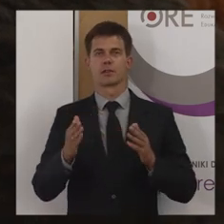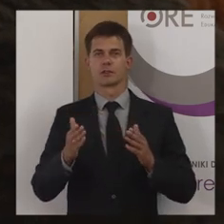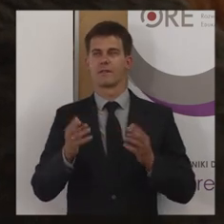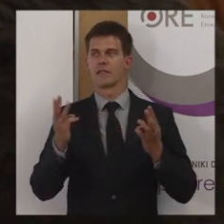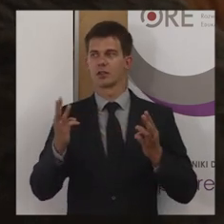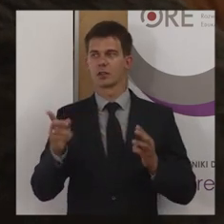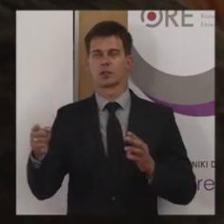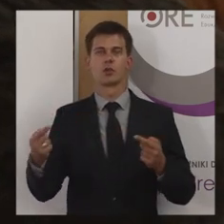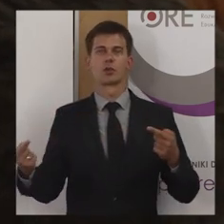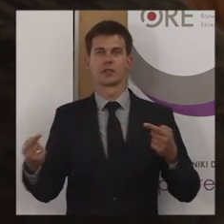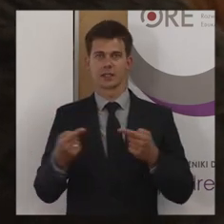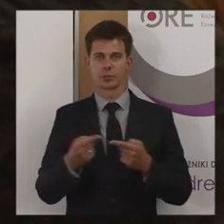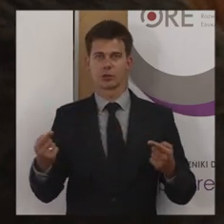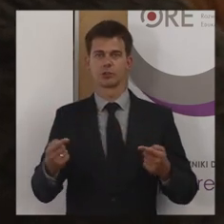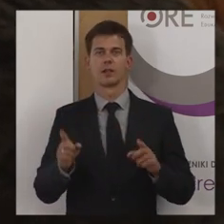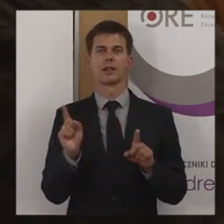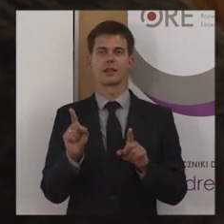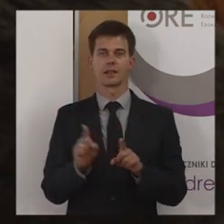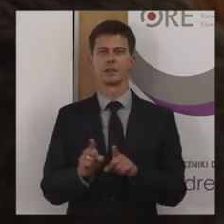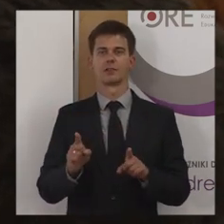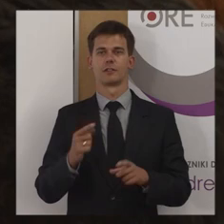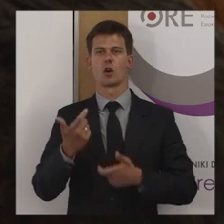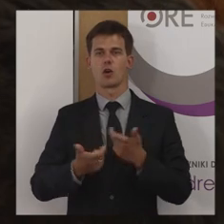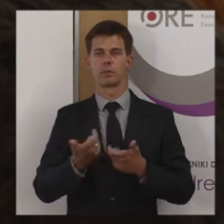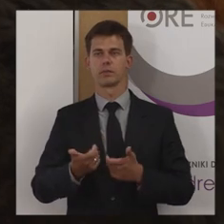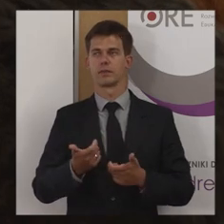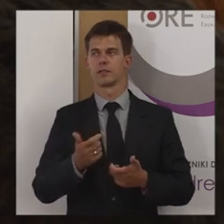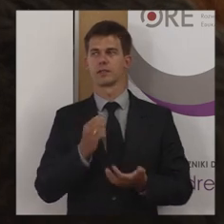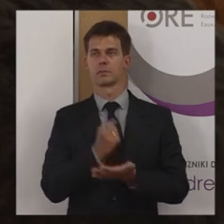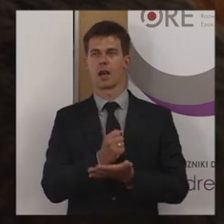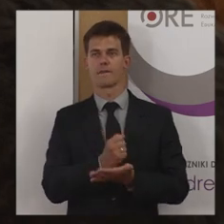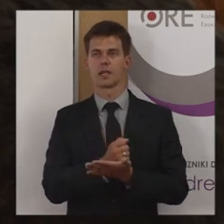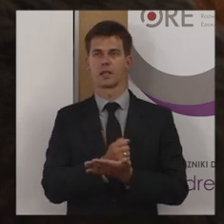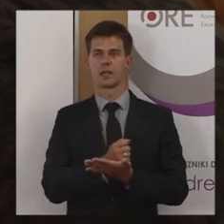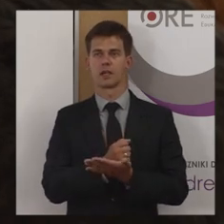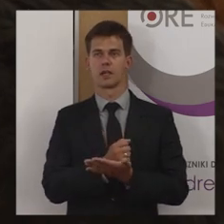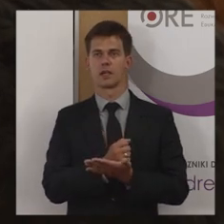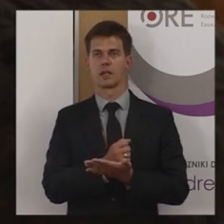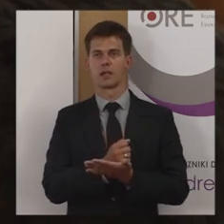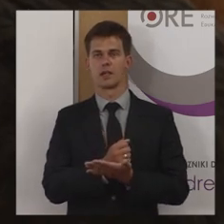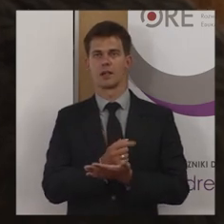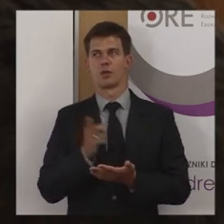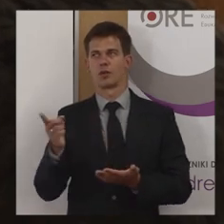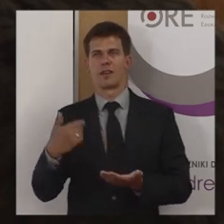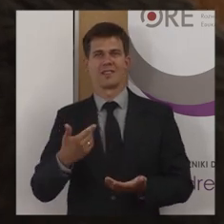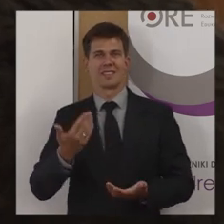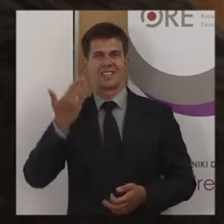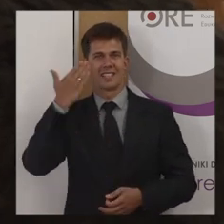dostępności, jak i w kwestiach, które nie są moją